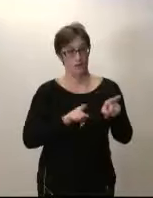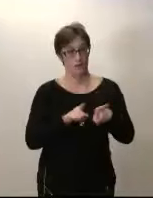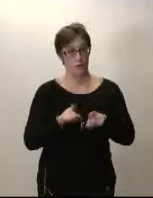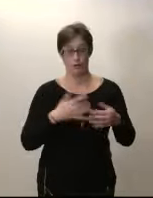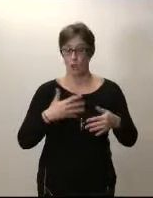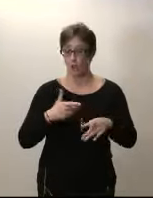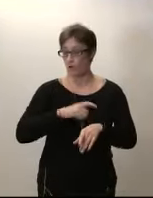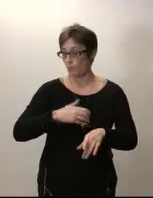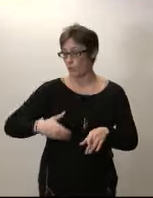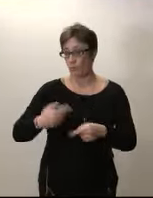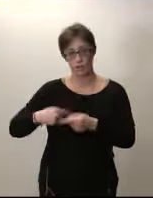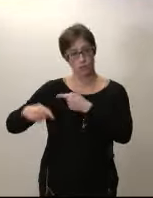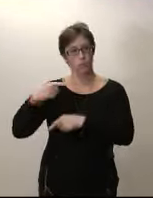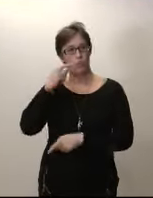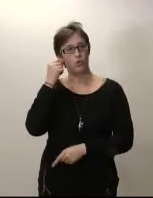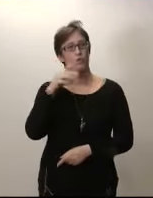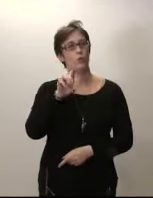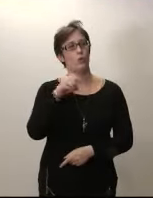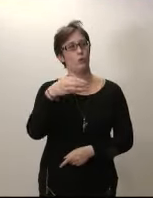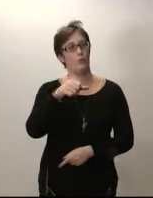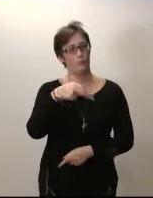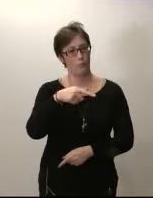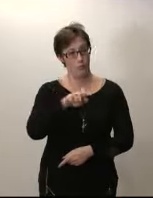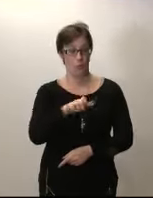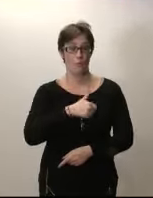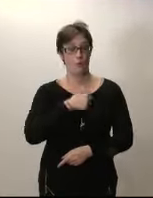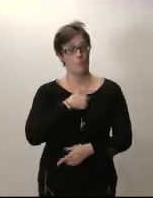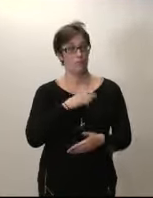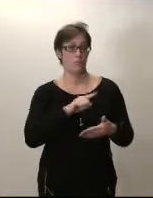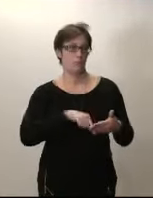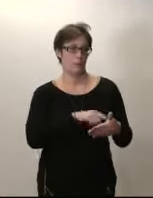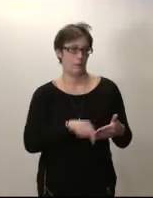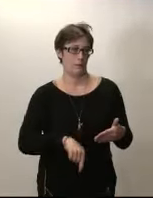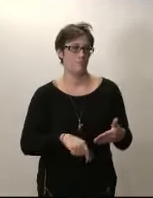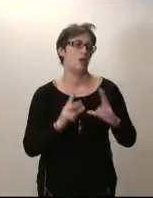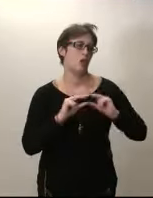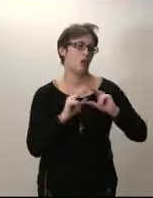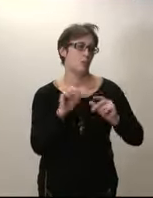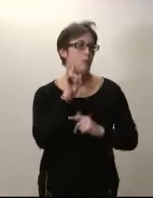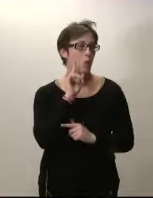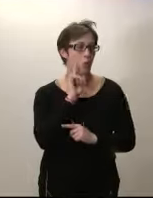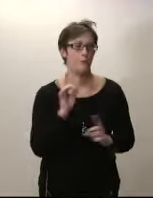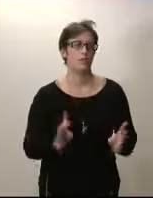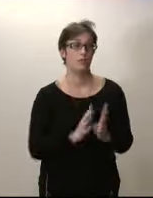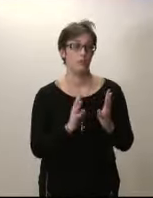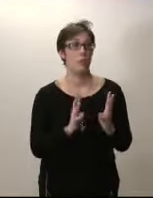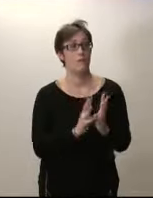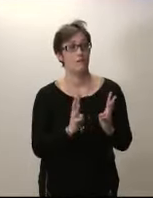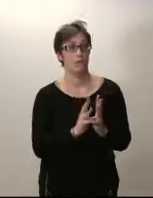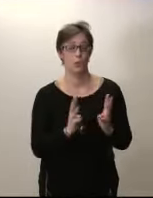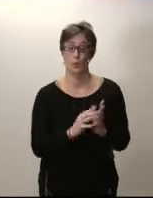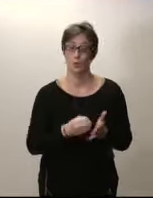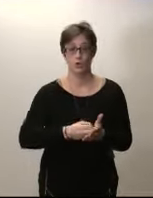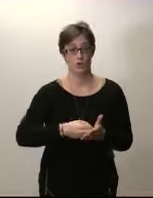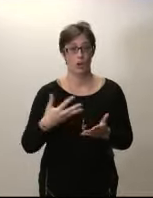Jean-Marie Demange et que j'avais supprimée. Je veux simplement vous dire pourquoi. C'est une manifestation qui coûtait assez cher, qui coûtait d'ailleurs plus cher à l'époque que ce qu'elle va